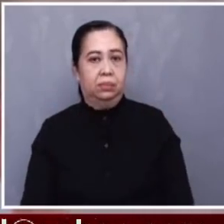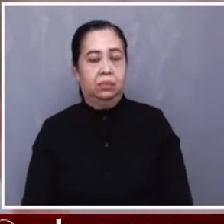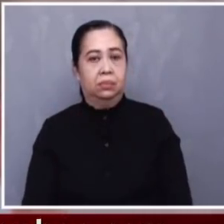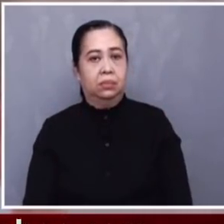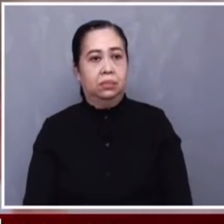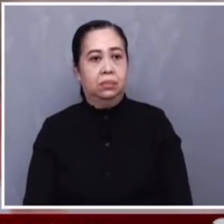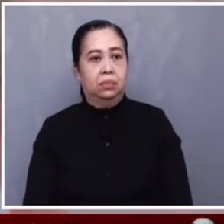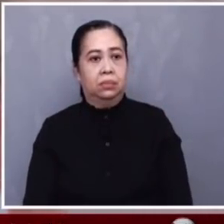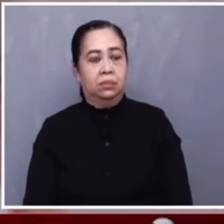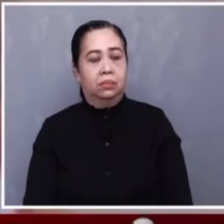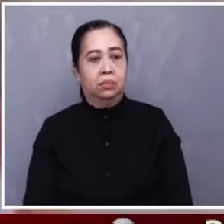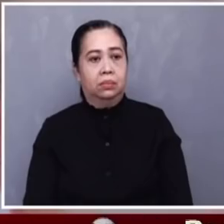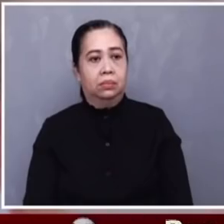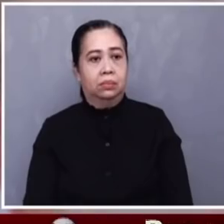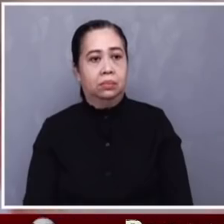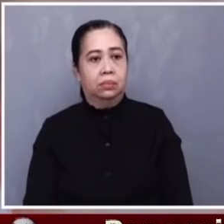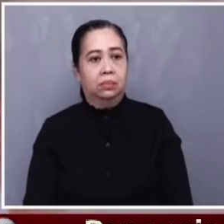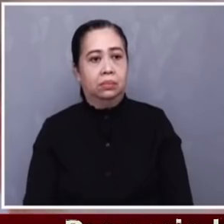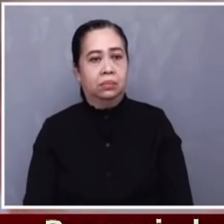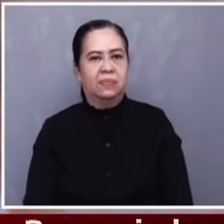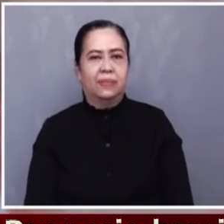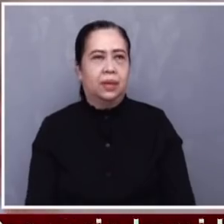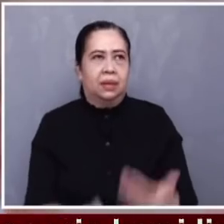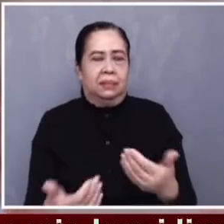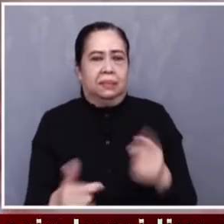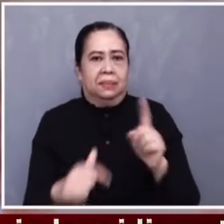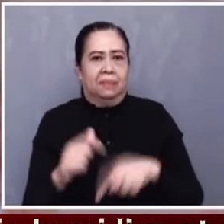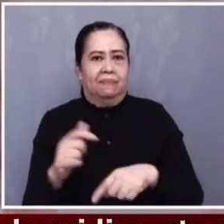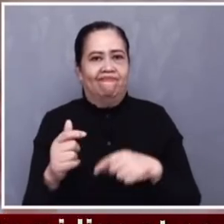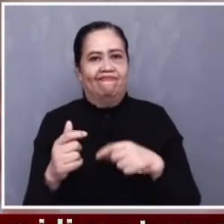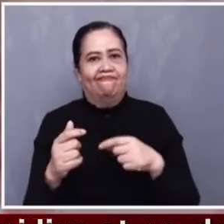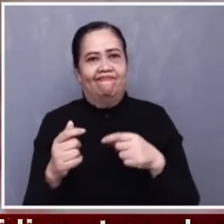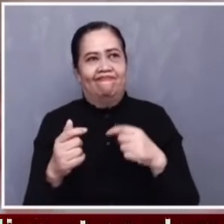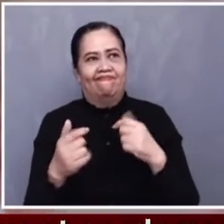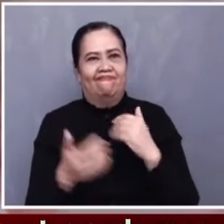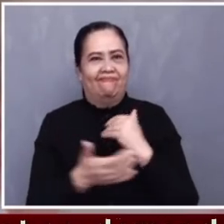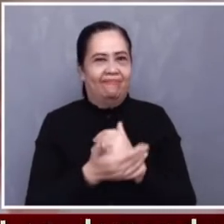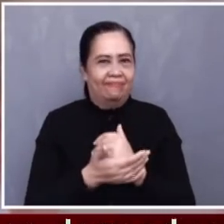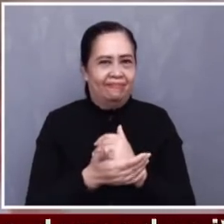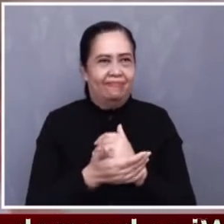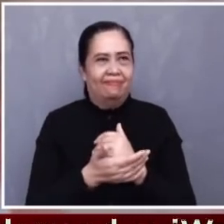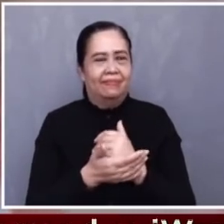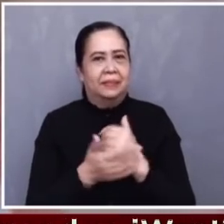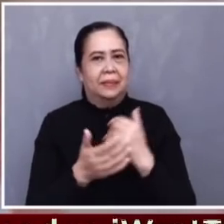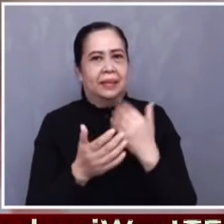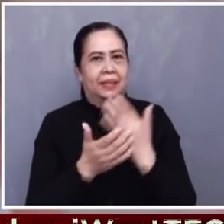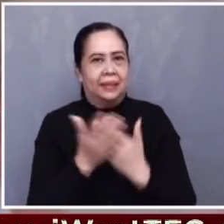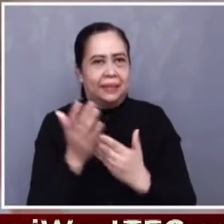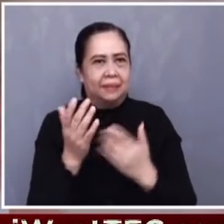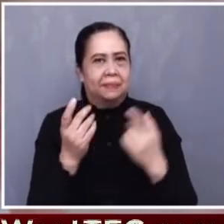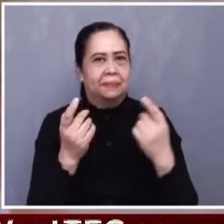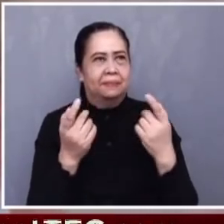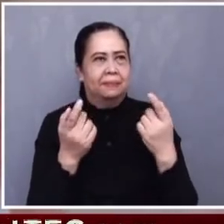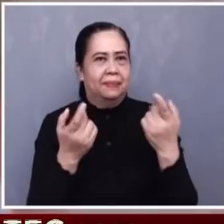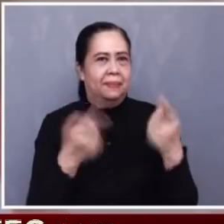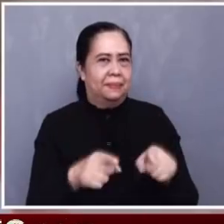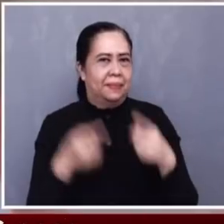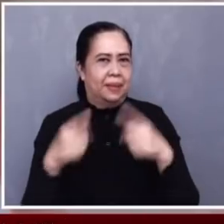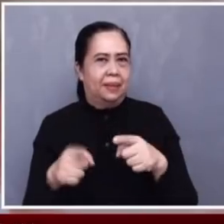Kasi hindi ko maiwasan. May mga changes po sa politika na sabi ko